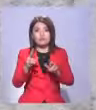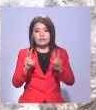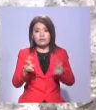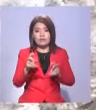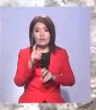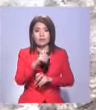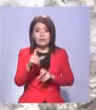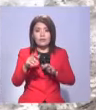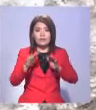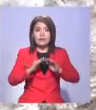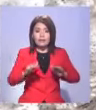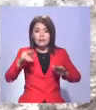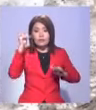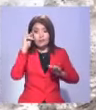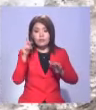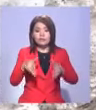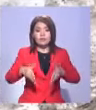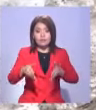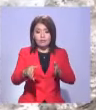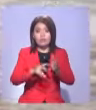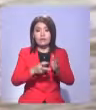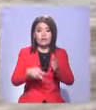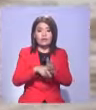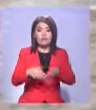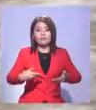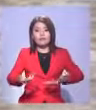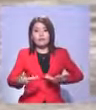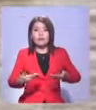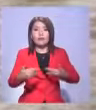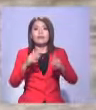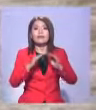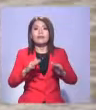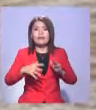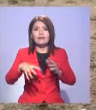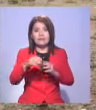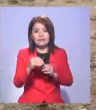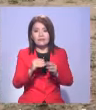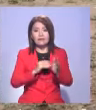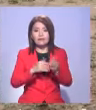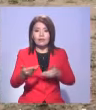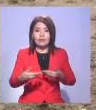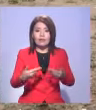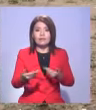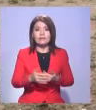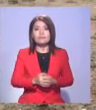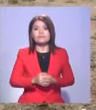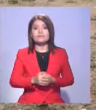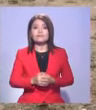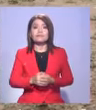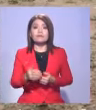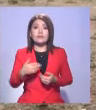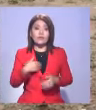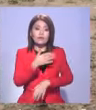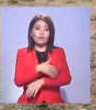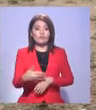оқушы мектепке осы жолмен барады. Арғарай күнгі Ихшам ауданының балалары тағы бар. Я шла по дороге Мен жолда